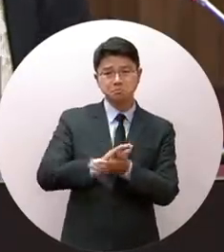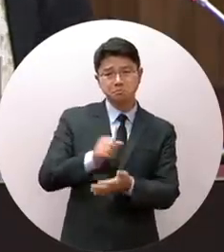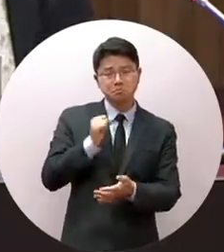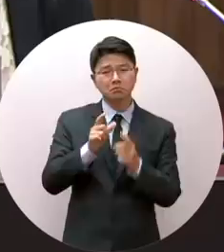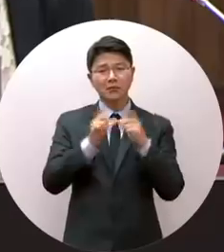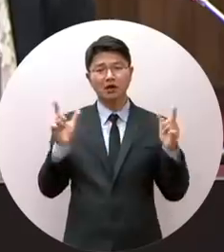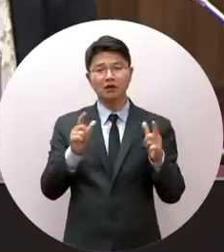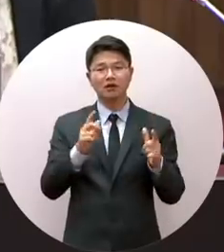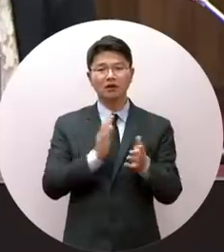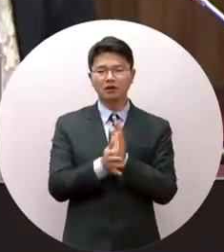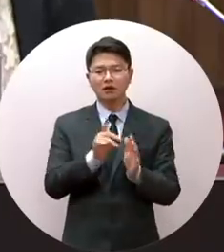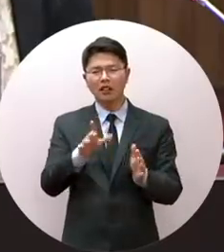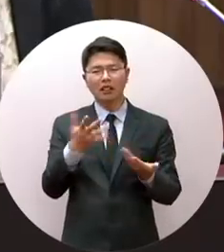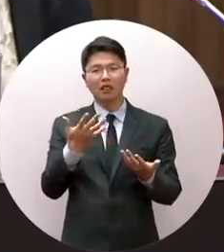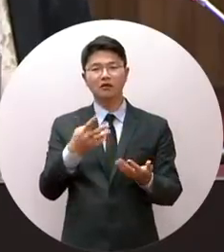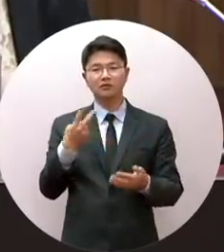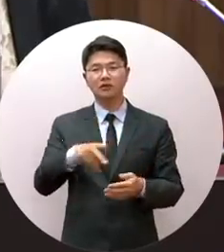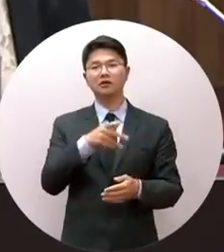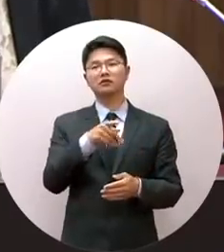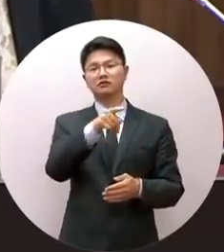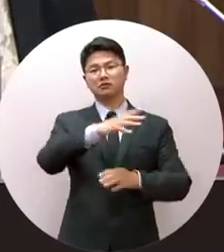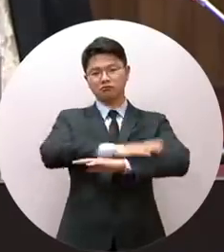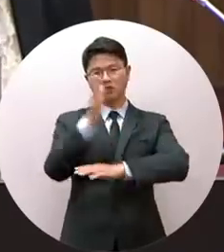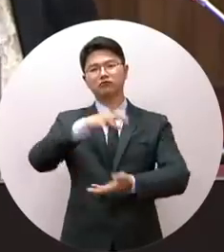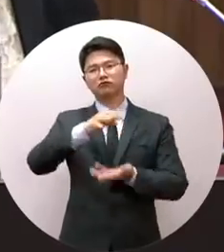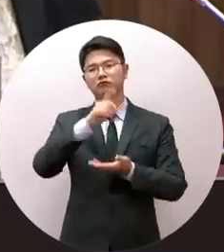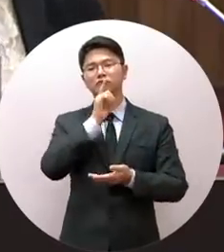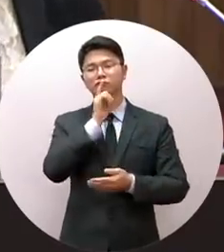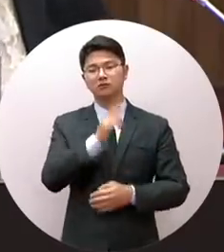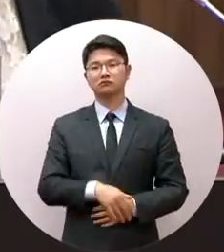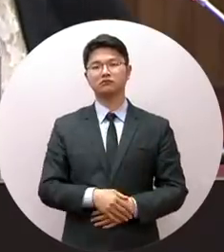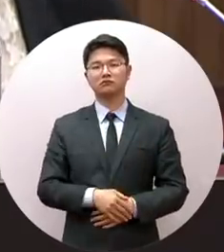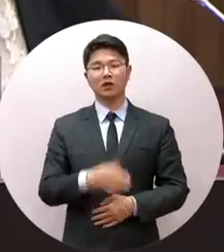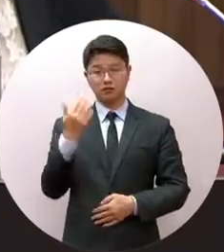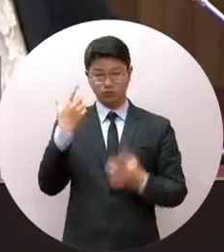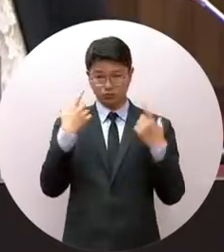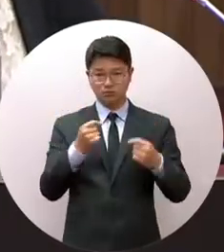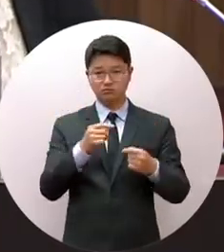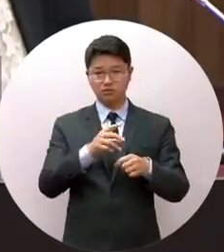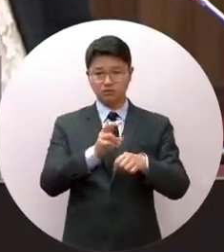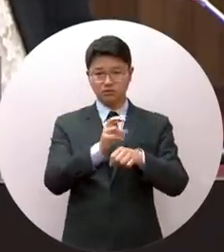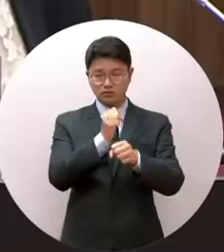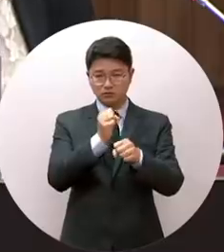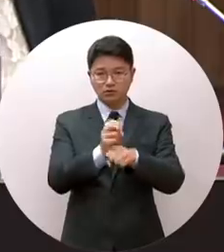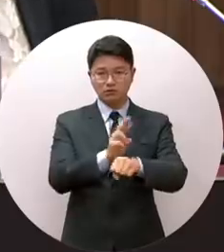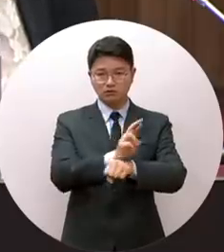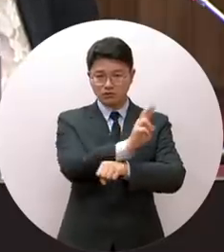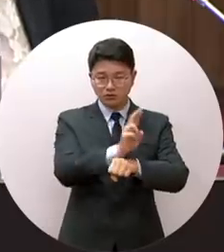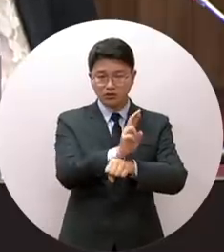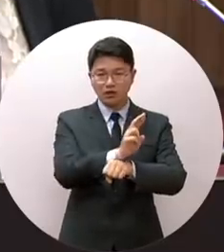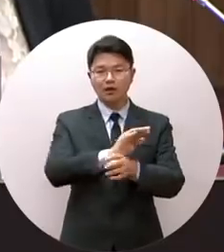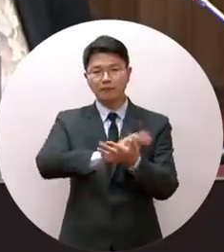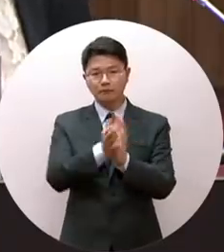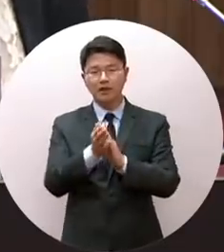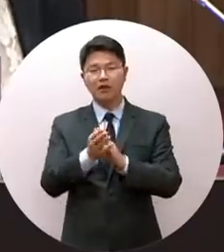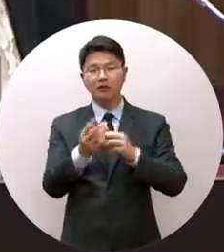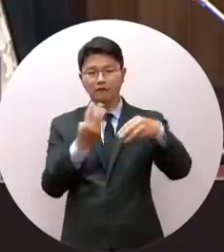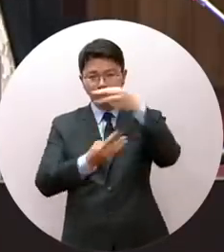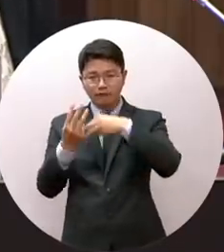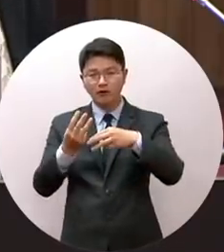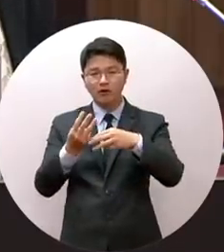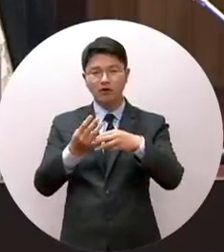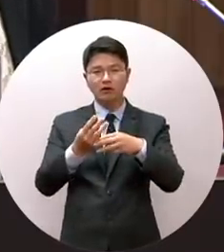死的主要原因？还有拆班，这个报纸曾经也写到说，拆班本来是12小时，最后拆成3班哦，甚至延